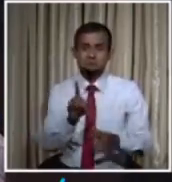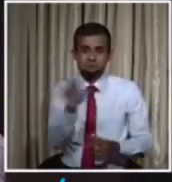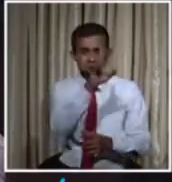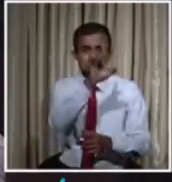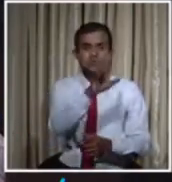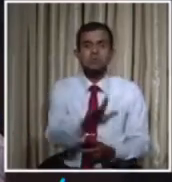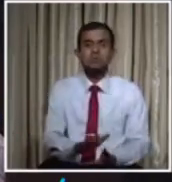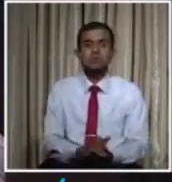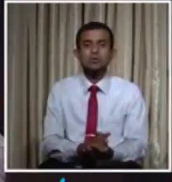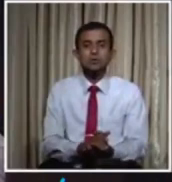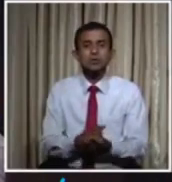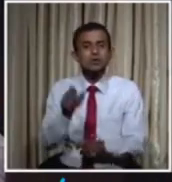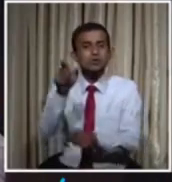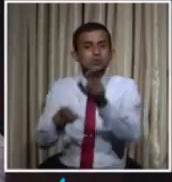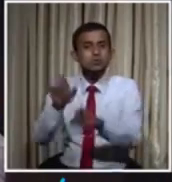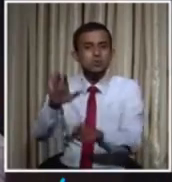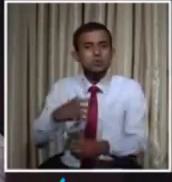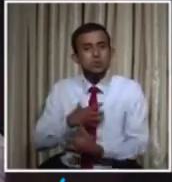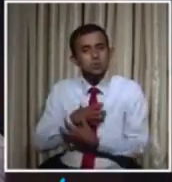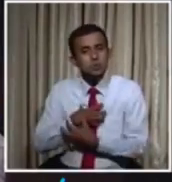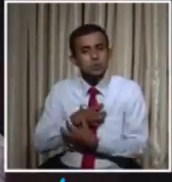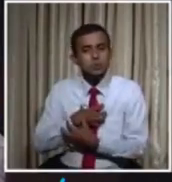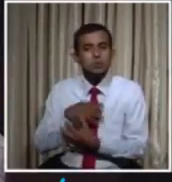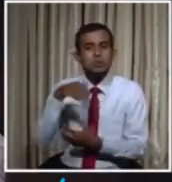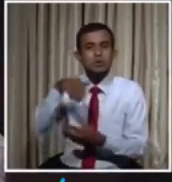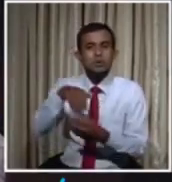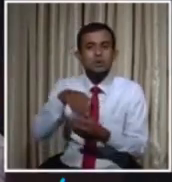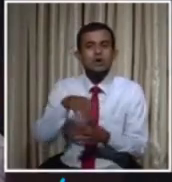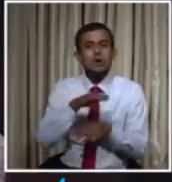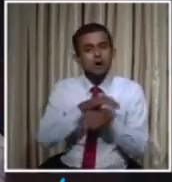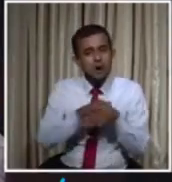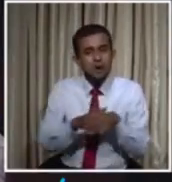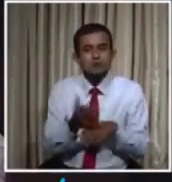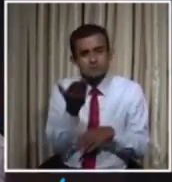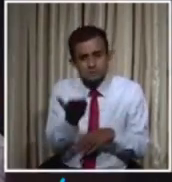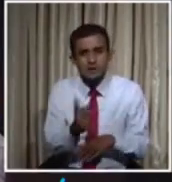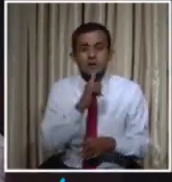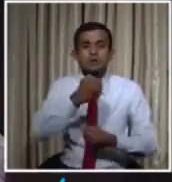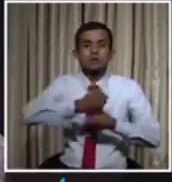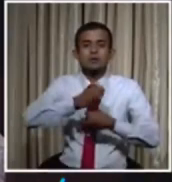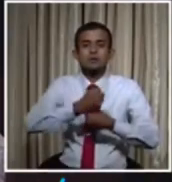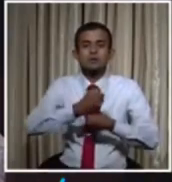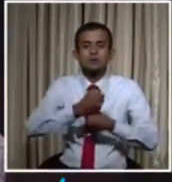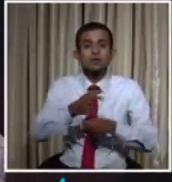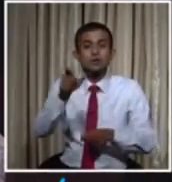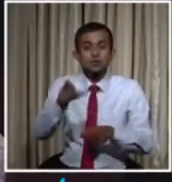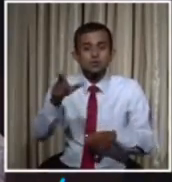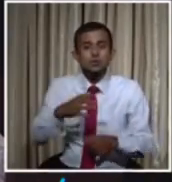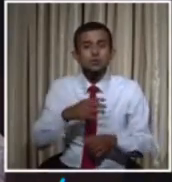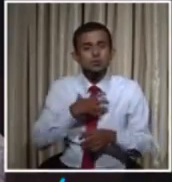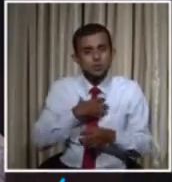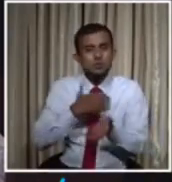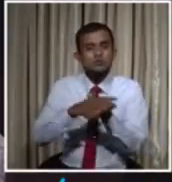ඕන. නමුත් මිනිස්සුන්ගේ දුක ඉදිරියේ කාරුණික ඉල්ලීමක් කරන ආණ්ඩුවෙන් මිනිස්සුන්ගේ දුකට